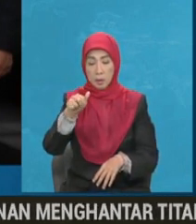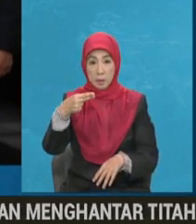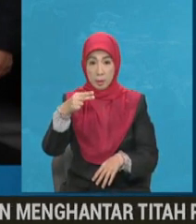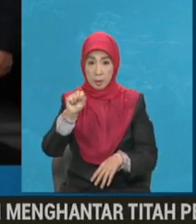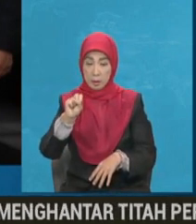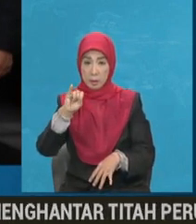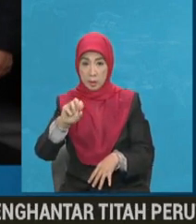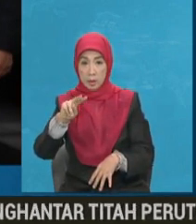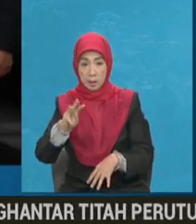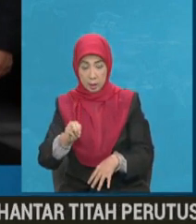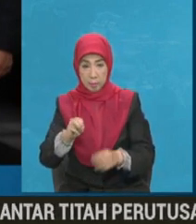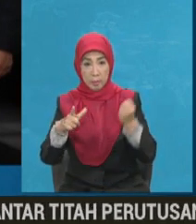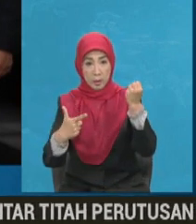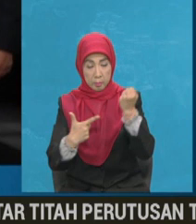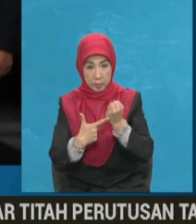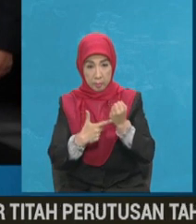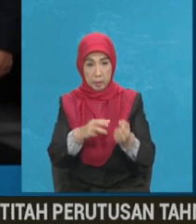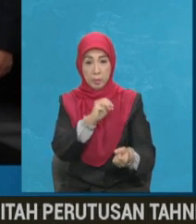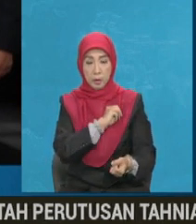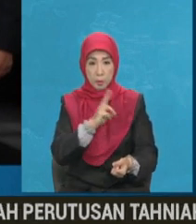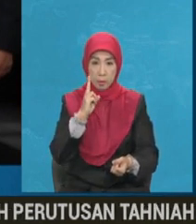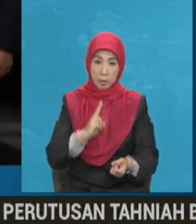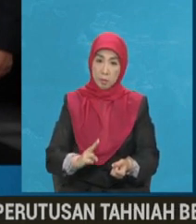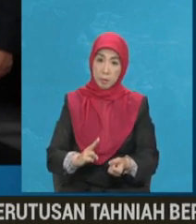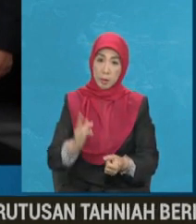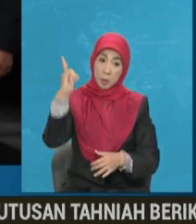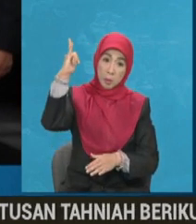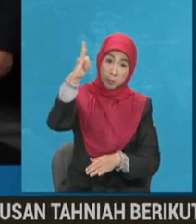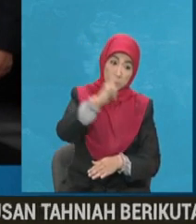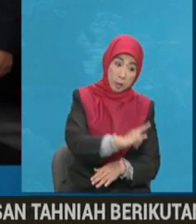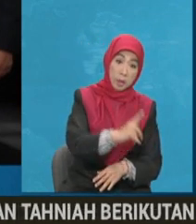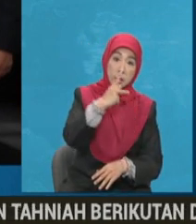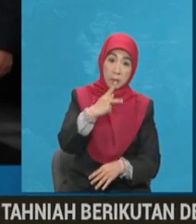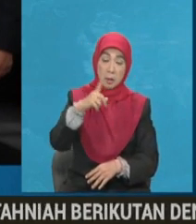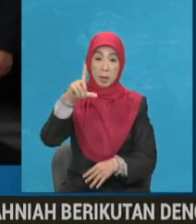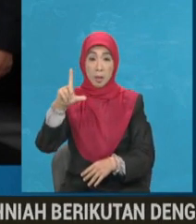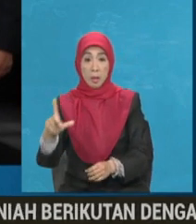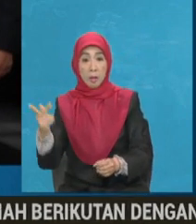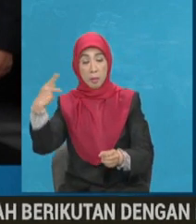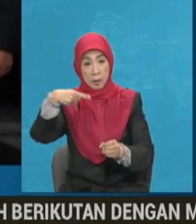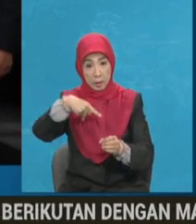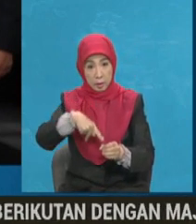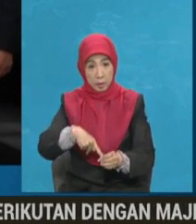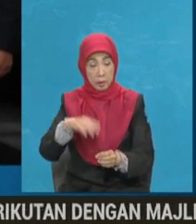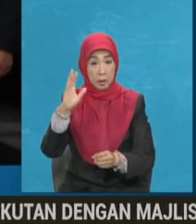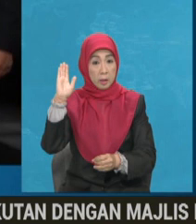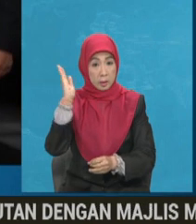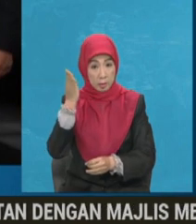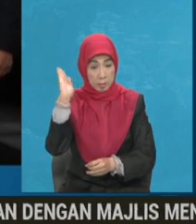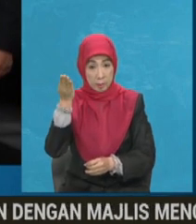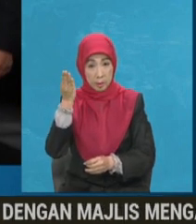timbalan menteri hal ehwal agama berada di Kuala Lumpur Malaysia bagi menghadiri seminar tersebut hari ini